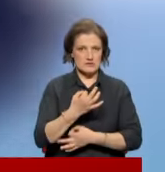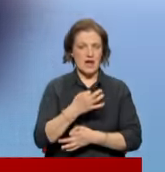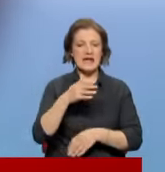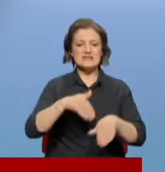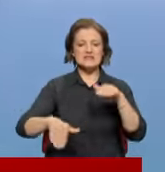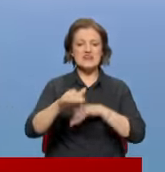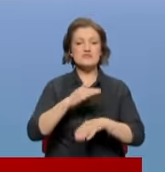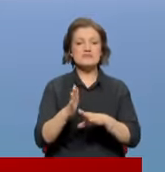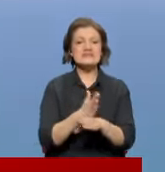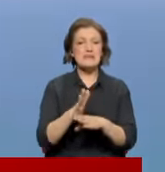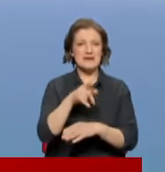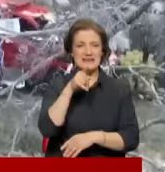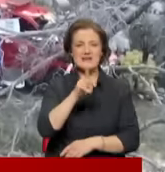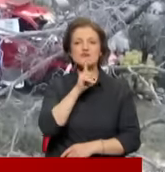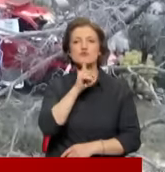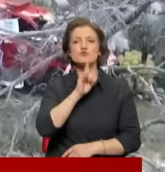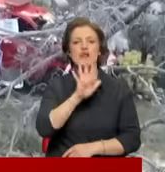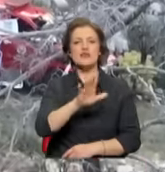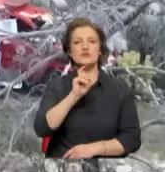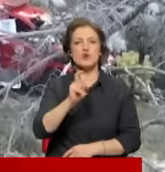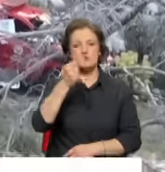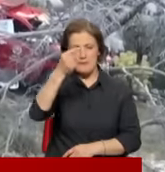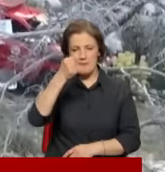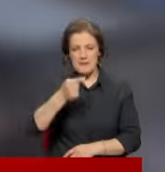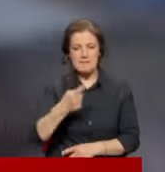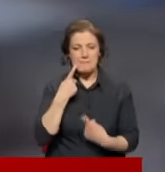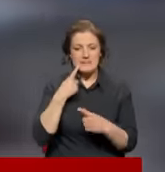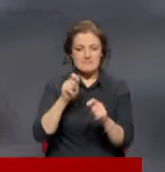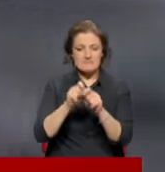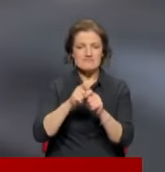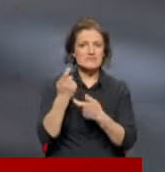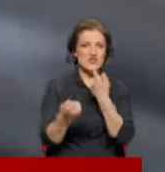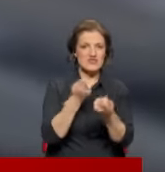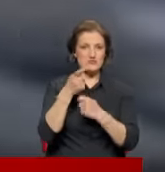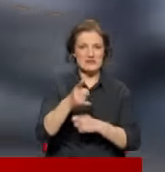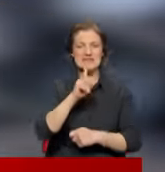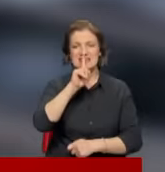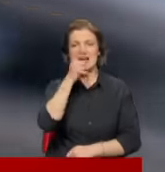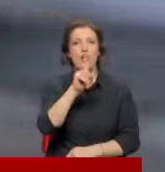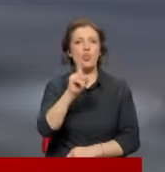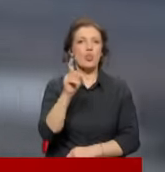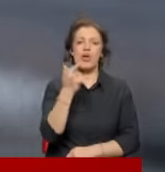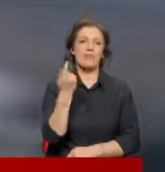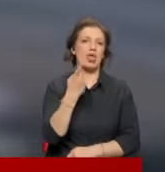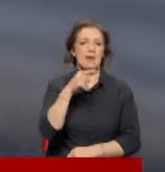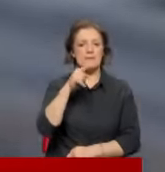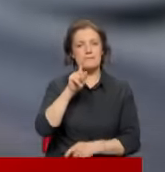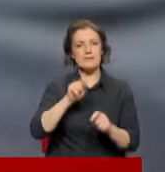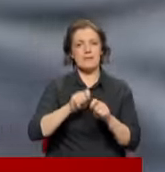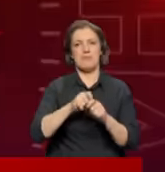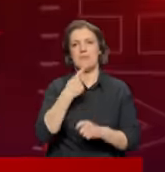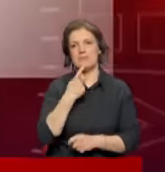yerel seçimler nedeniyle 159 kalemden oluşan bakım onarım çalışmasının sadece 19'unu